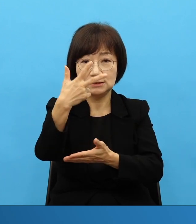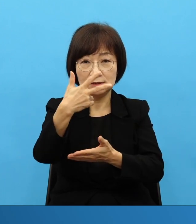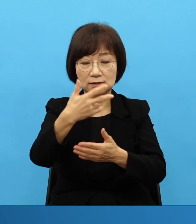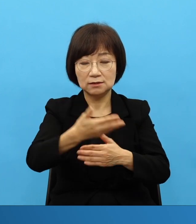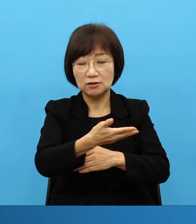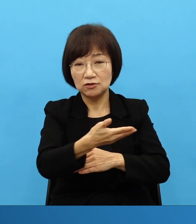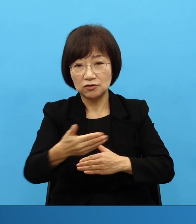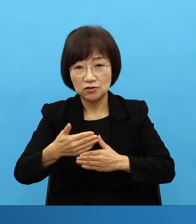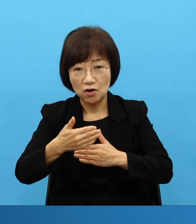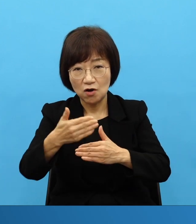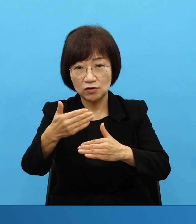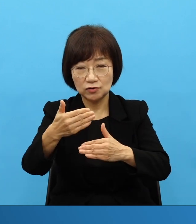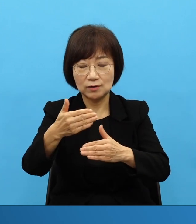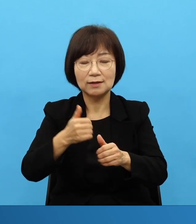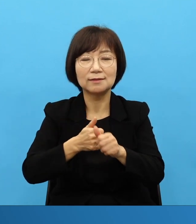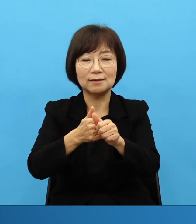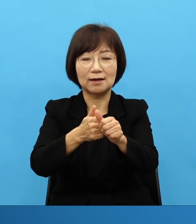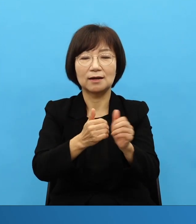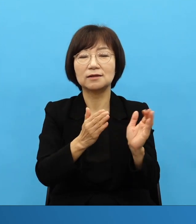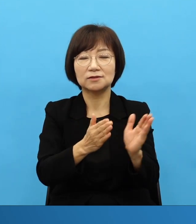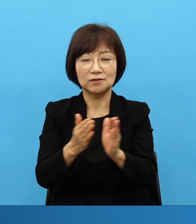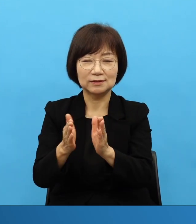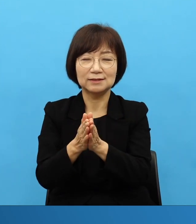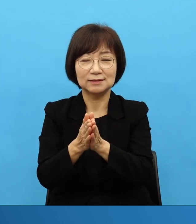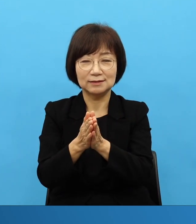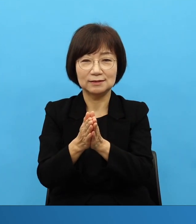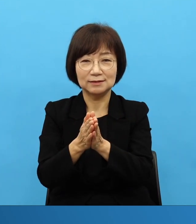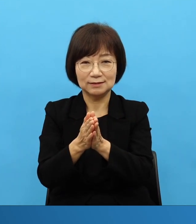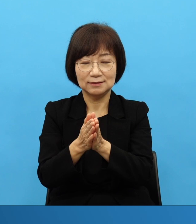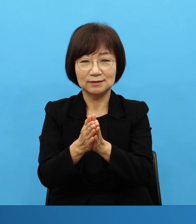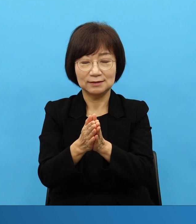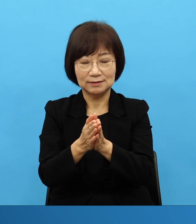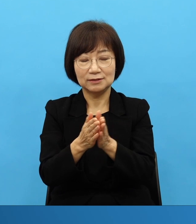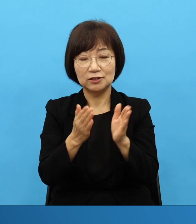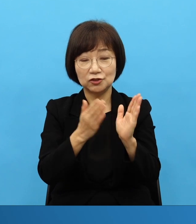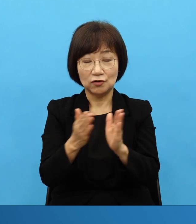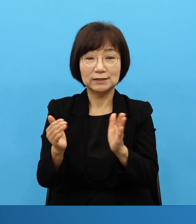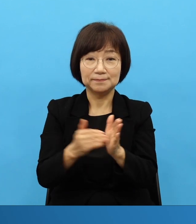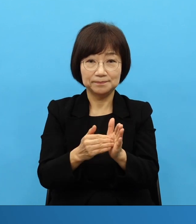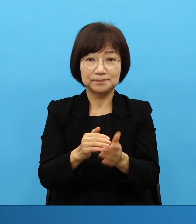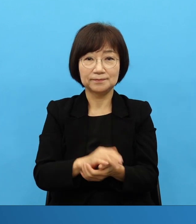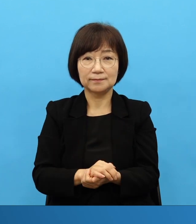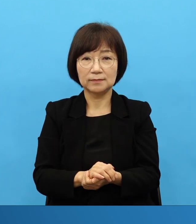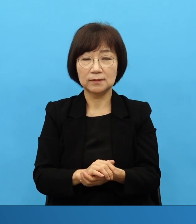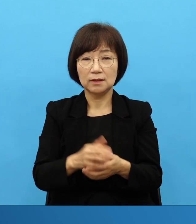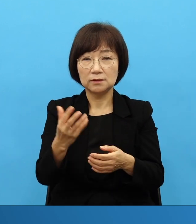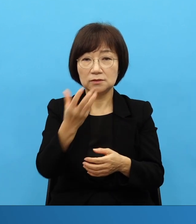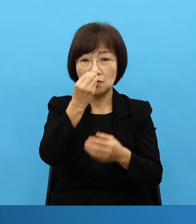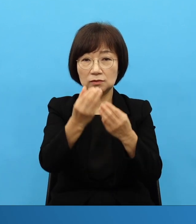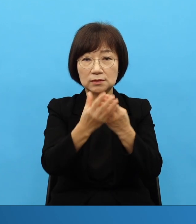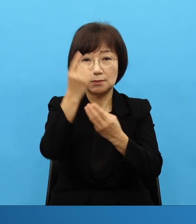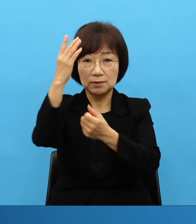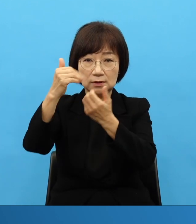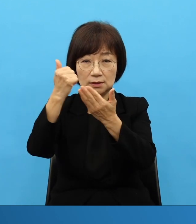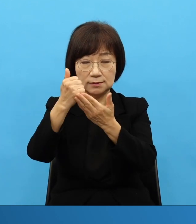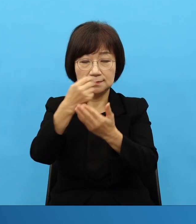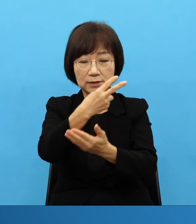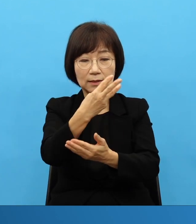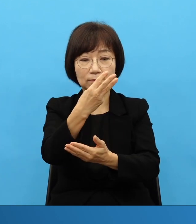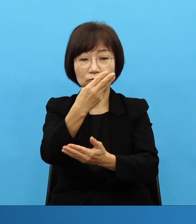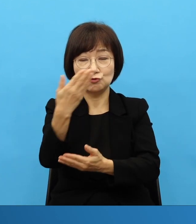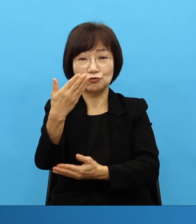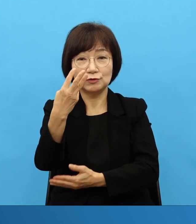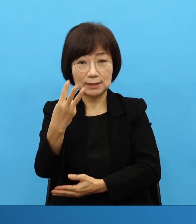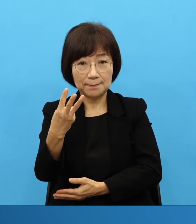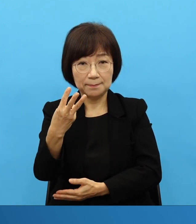말씀이 정리됐습니다. 처음 12주는 성삼위 하나님과 393 축복에 대해, 이후엔